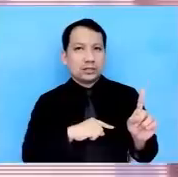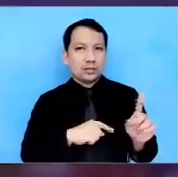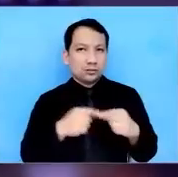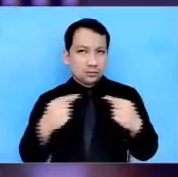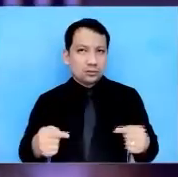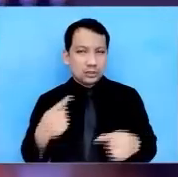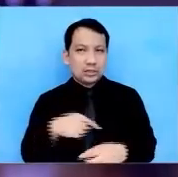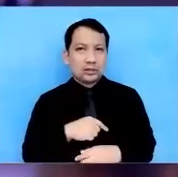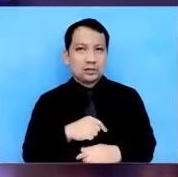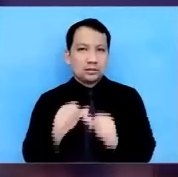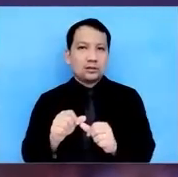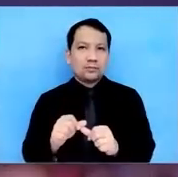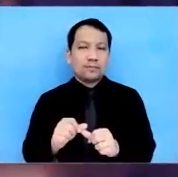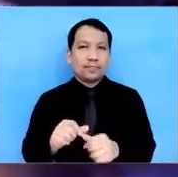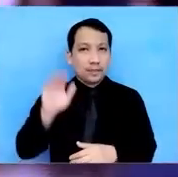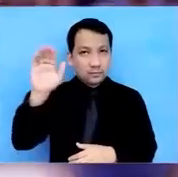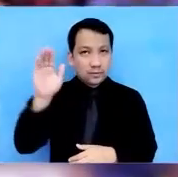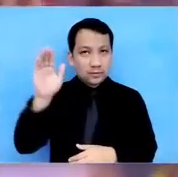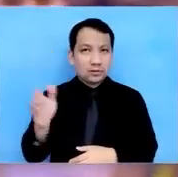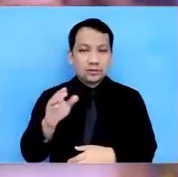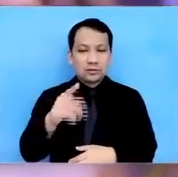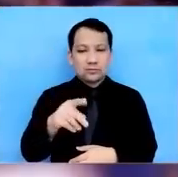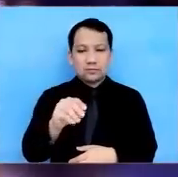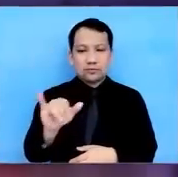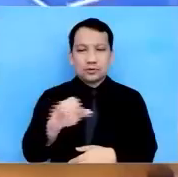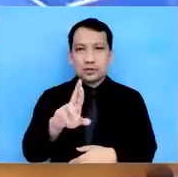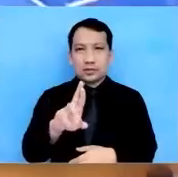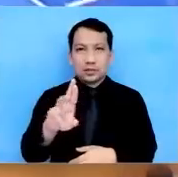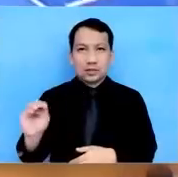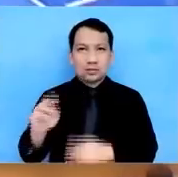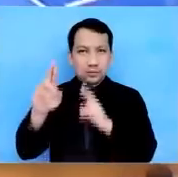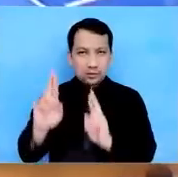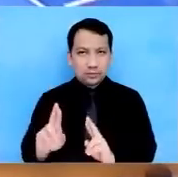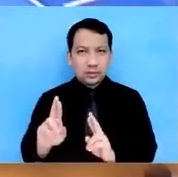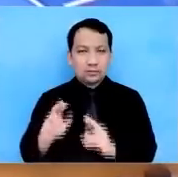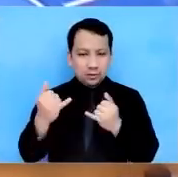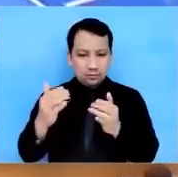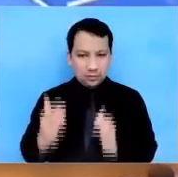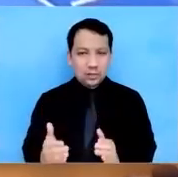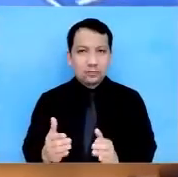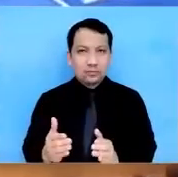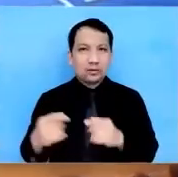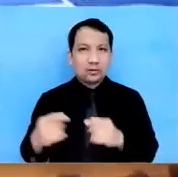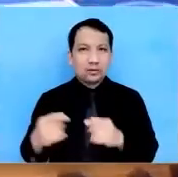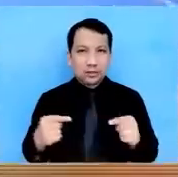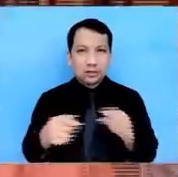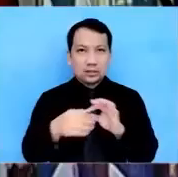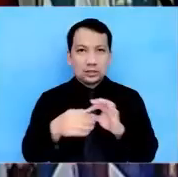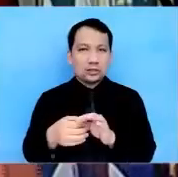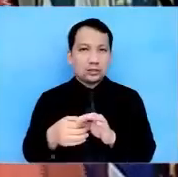for him. Nananawagan si Eram sa mga fans na respetuhin ang mga players sa kabila ng mainit na aksyon sa